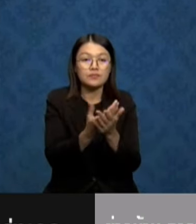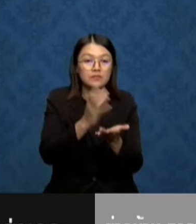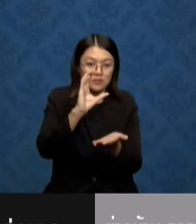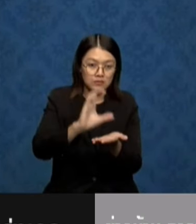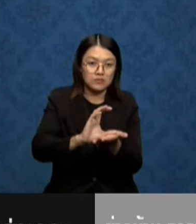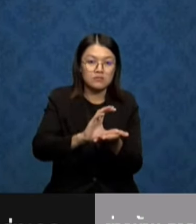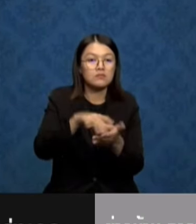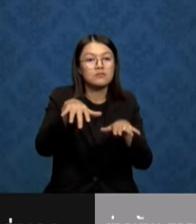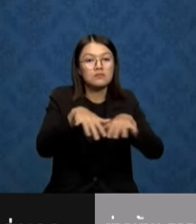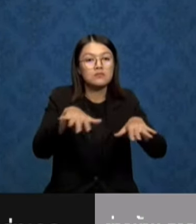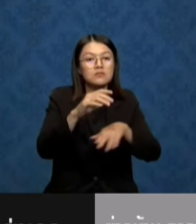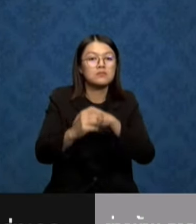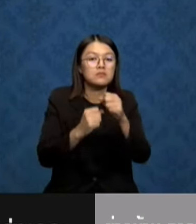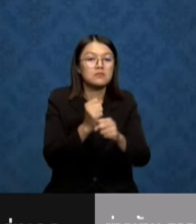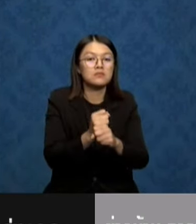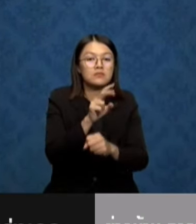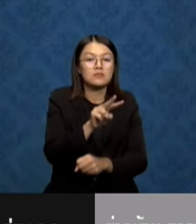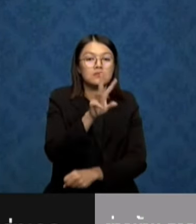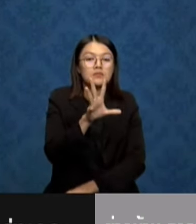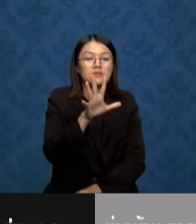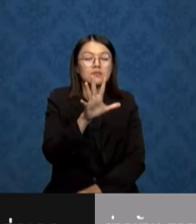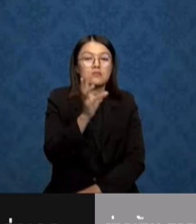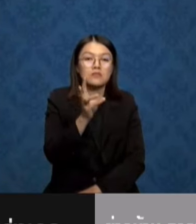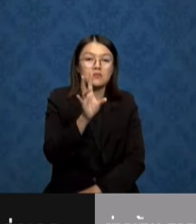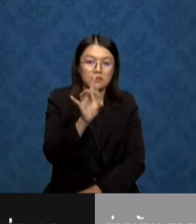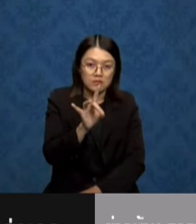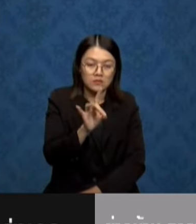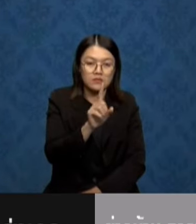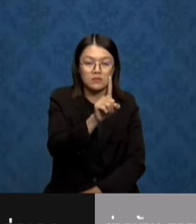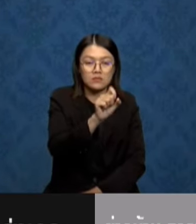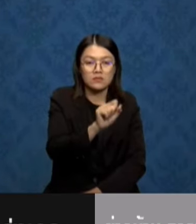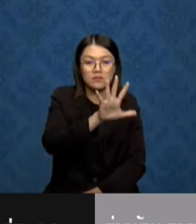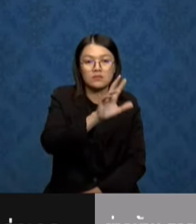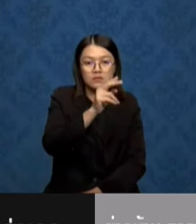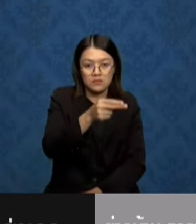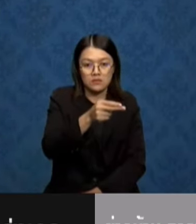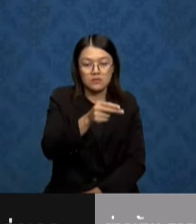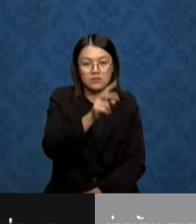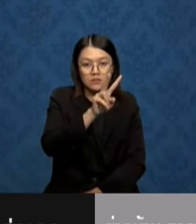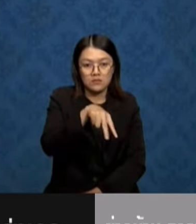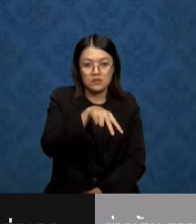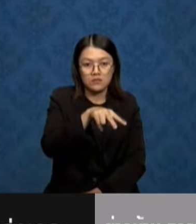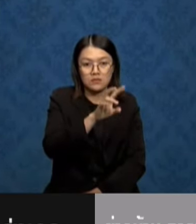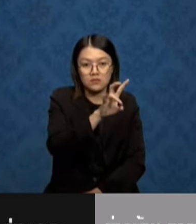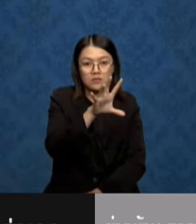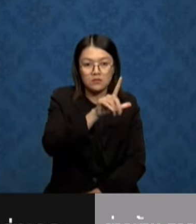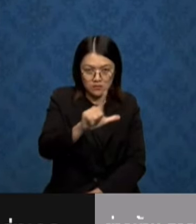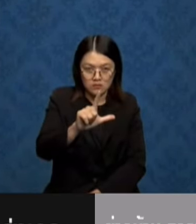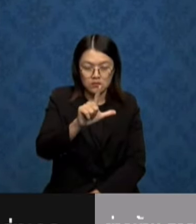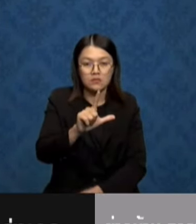ในการทำงบปี68พบว่ามีการตั้งงบเพื่อใช้หนี้เนี่ยจำนวน 4.1 แสนล้านบาท